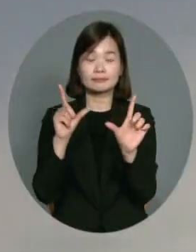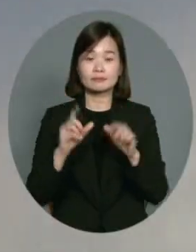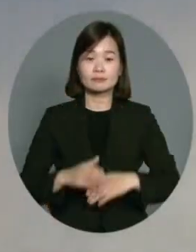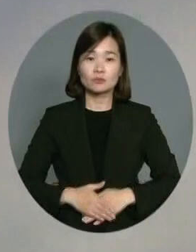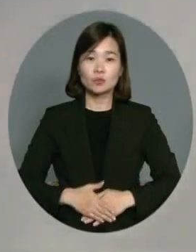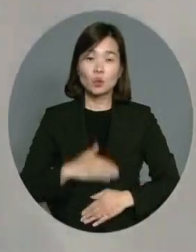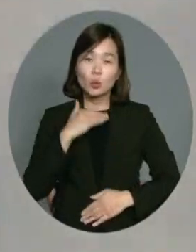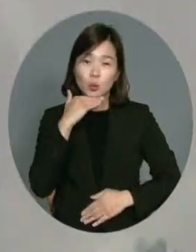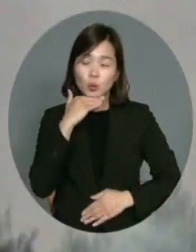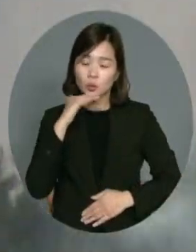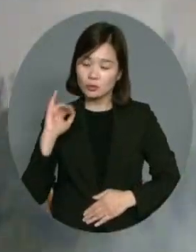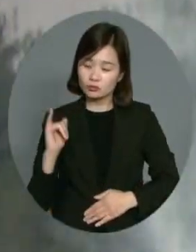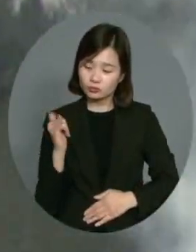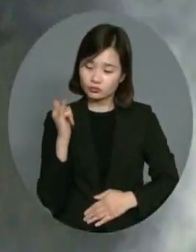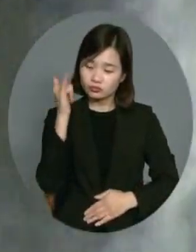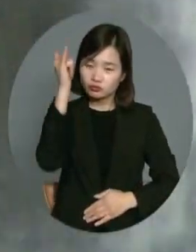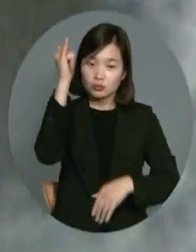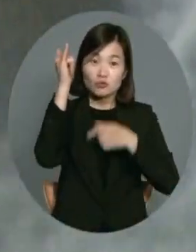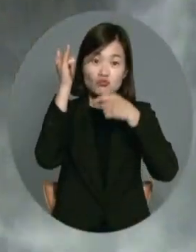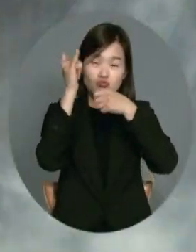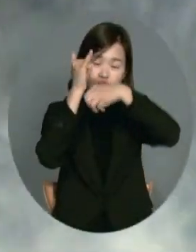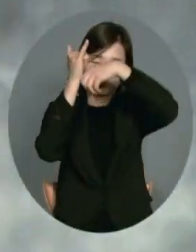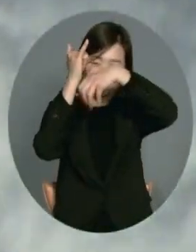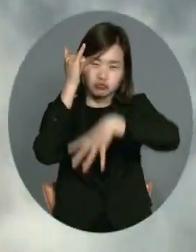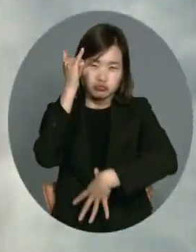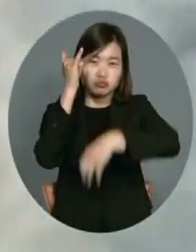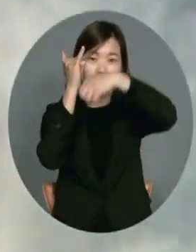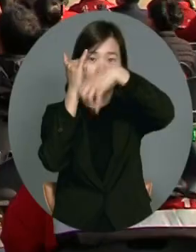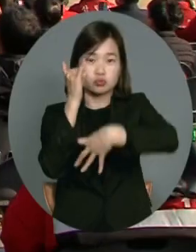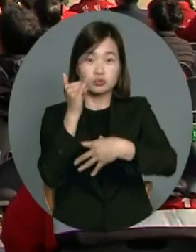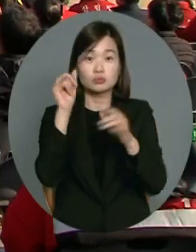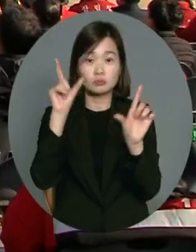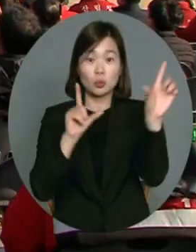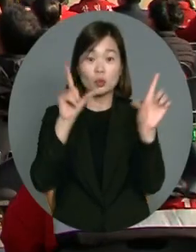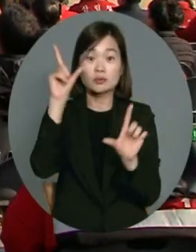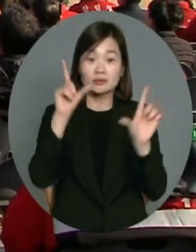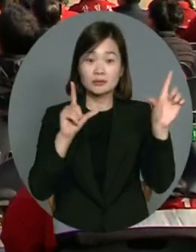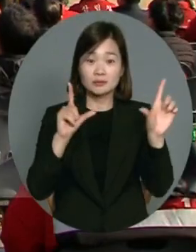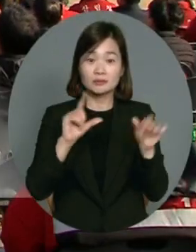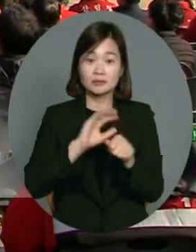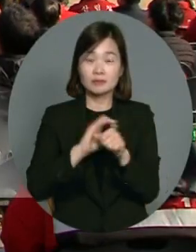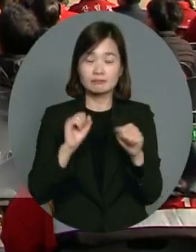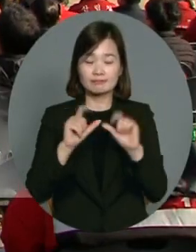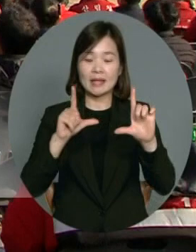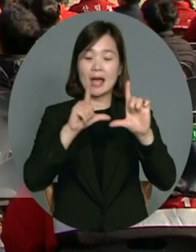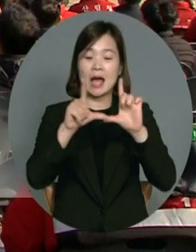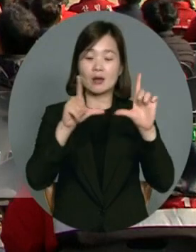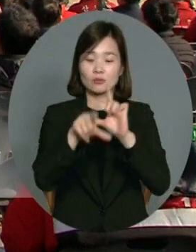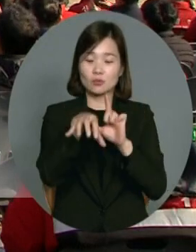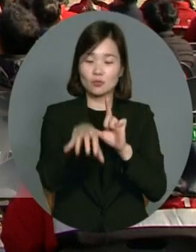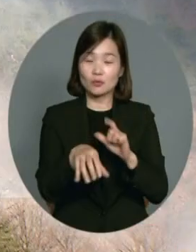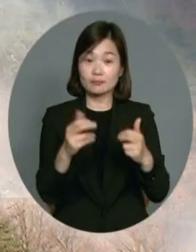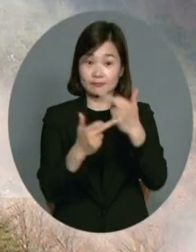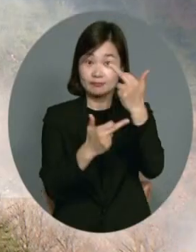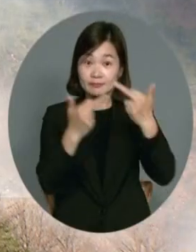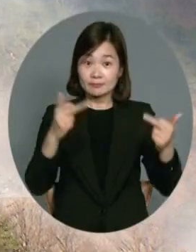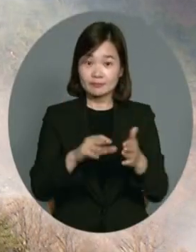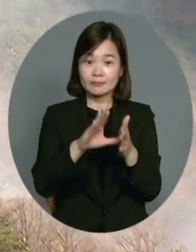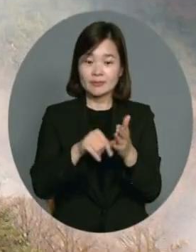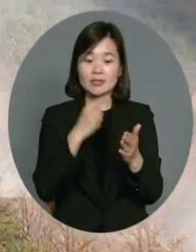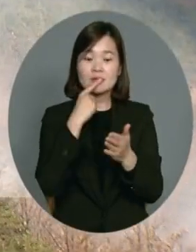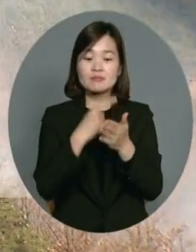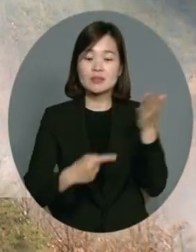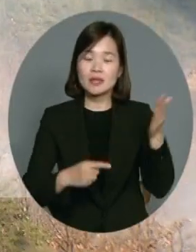얼마 뒤 헬기가 3,000m의 물을 폭포수처럼 쏟아붓습니다. 경상북도가 안동 기란면의 한 야산에서 피해